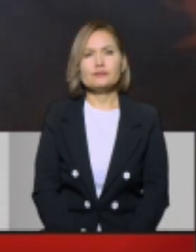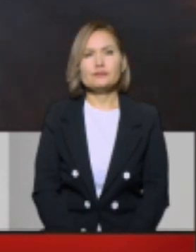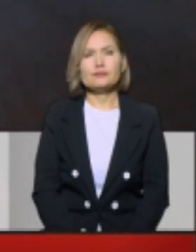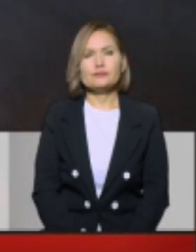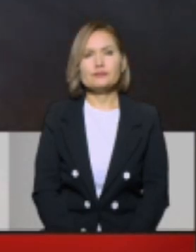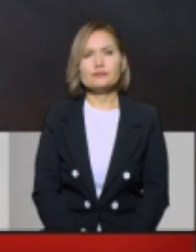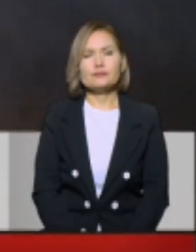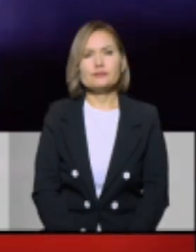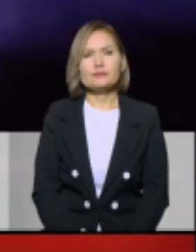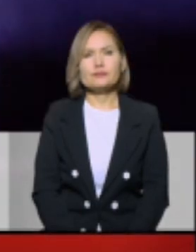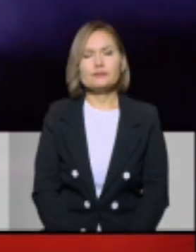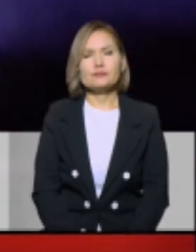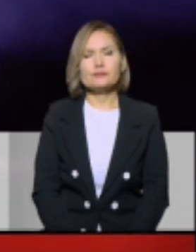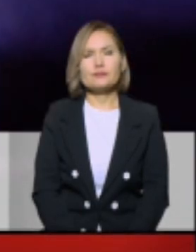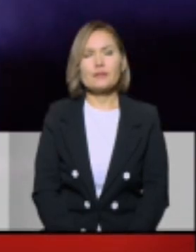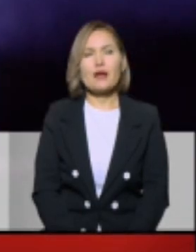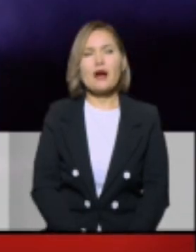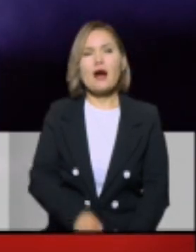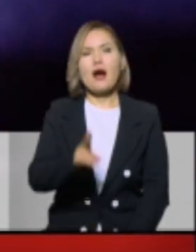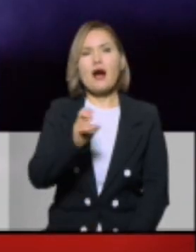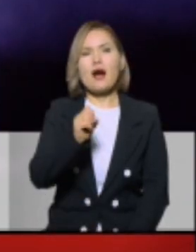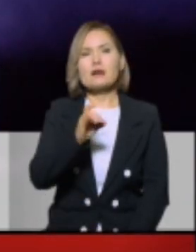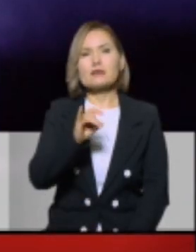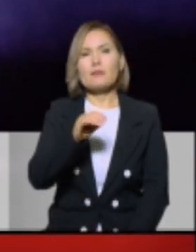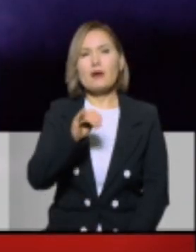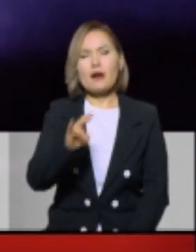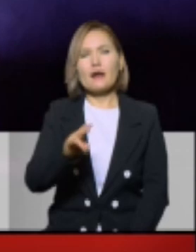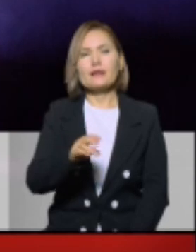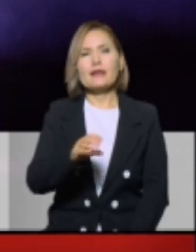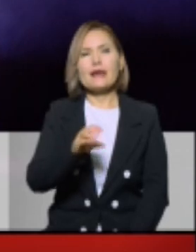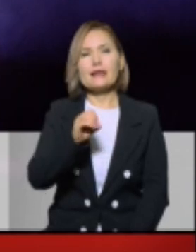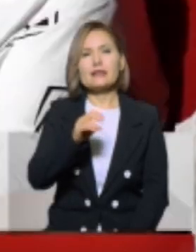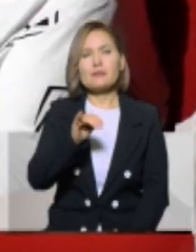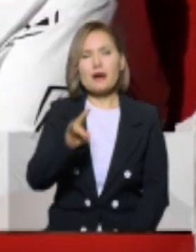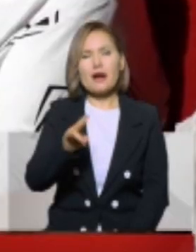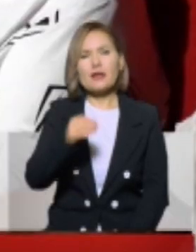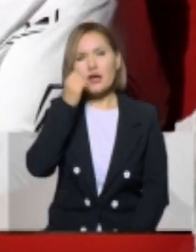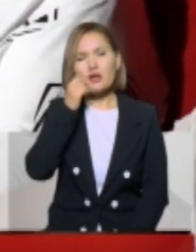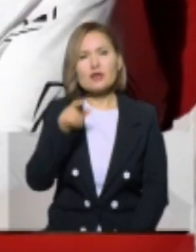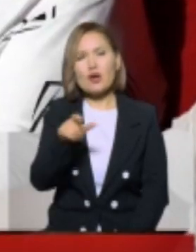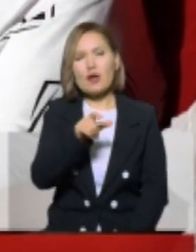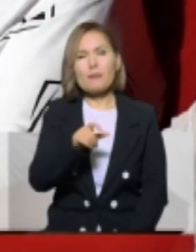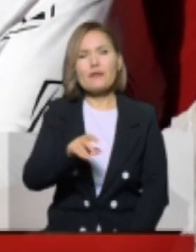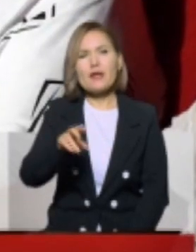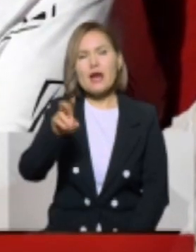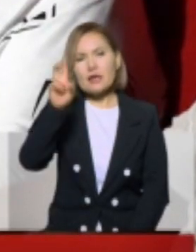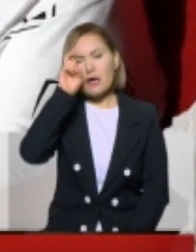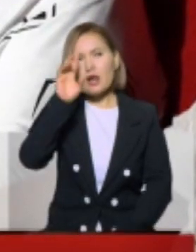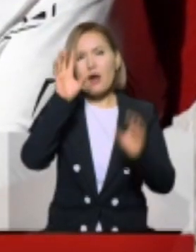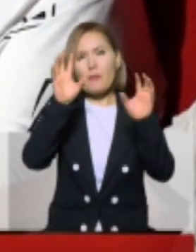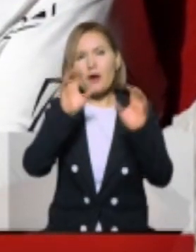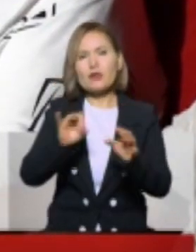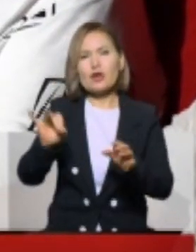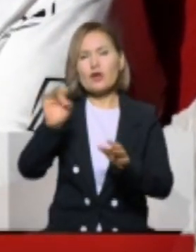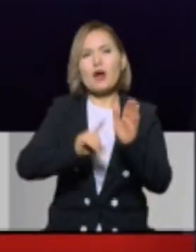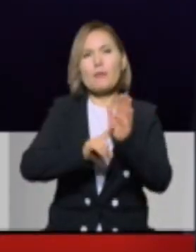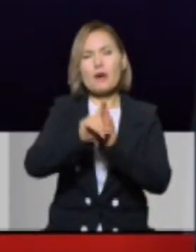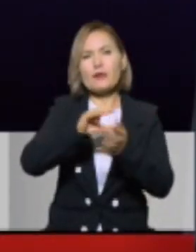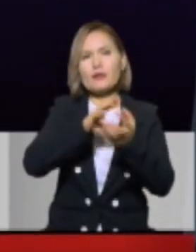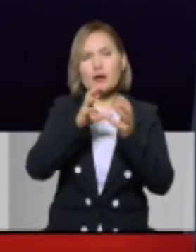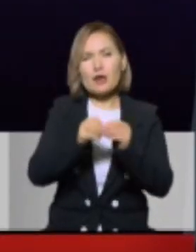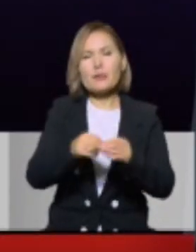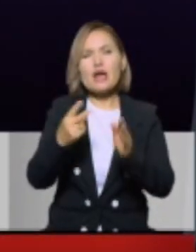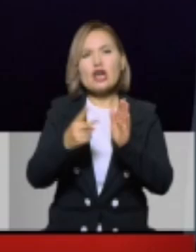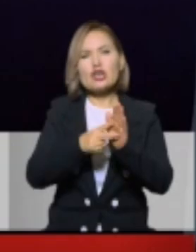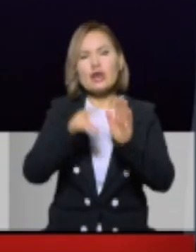ұстануымыз міндетті. Қасым ханның қасқа жолы, Есім ханның ескі жолы дала заңының алғашқы іргетасын қалады. Онан кейін Әз-Тәукенің тұсында